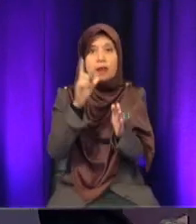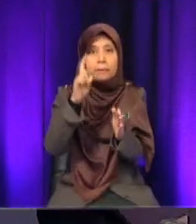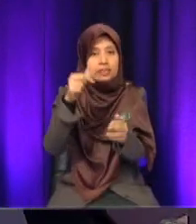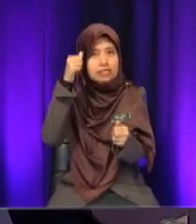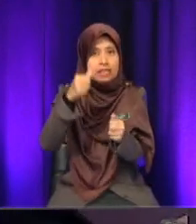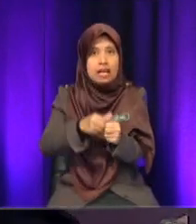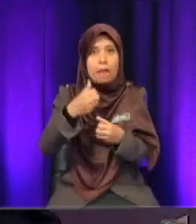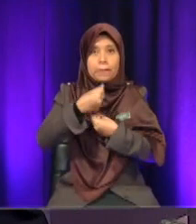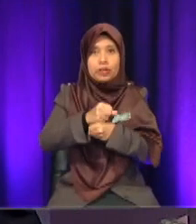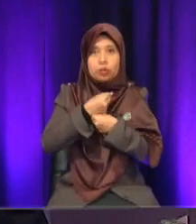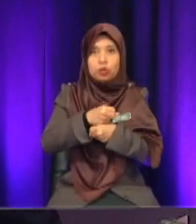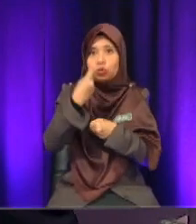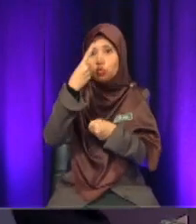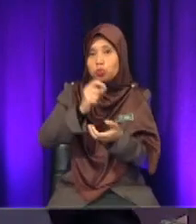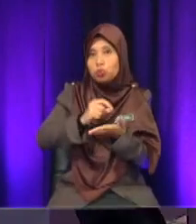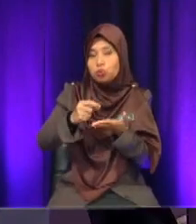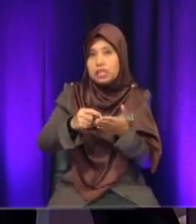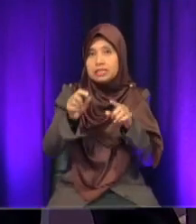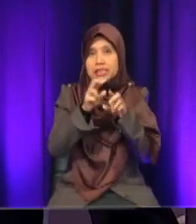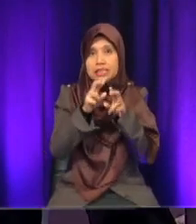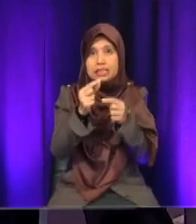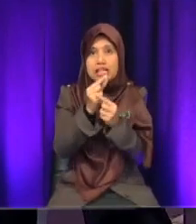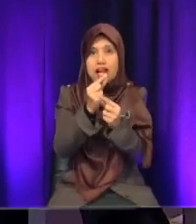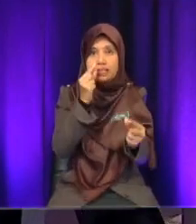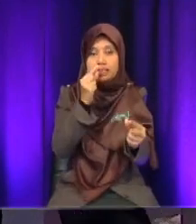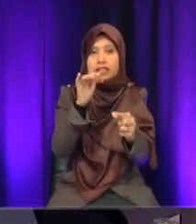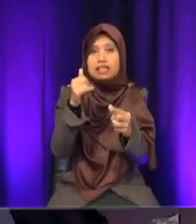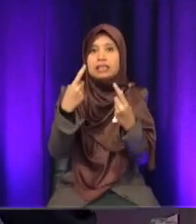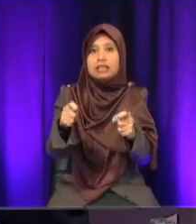huruf ini untuk ditulis dekat garisnya disediakan